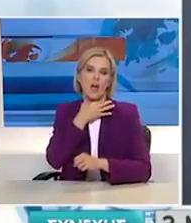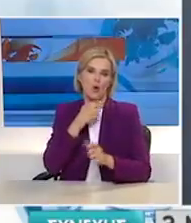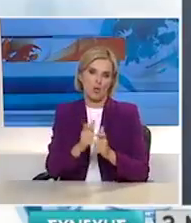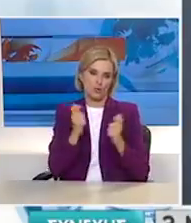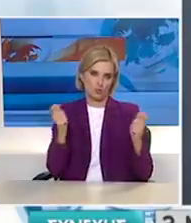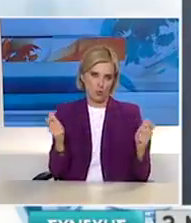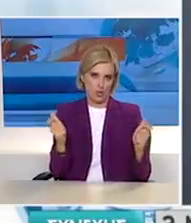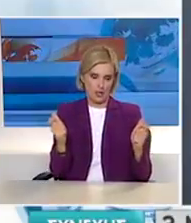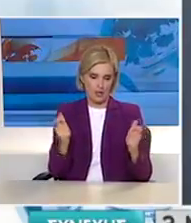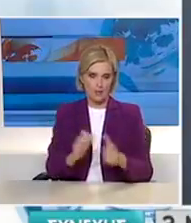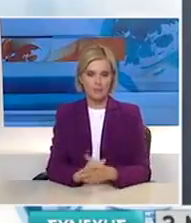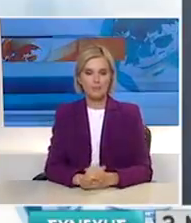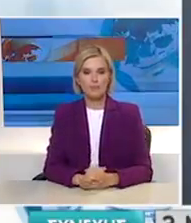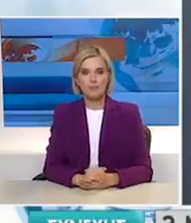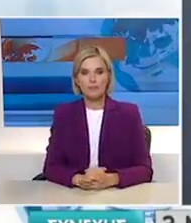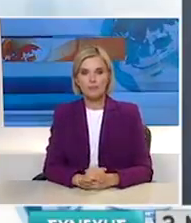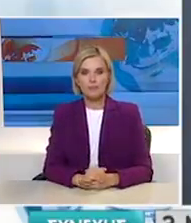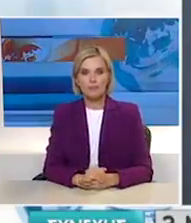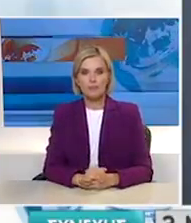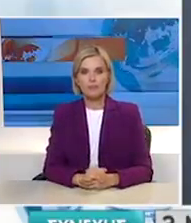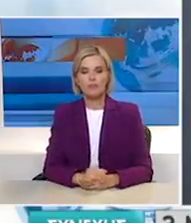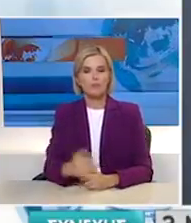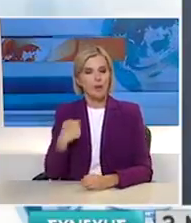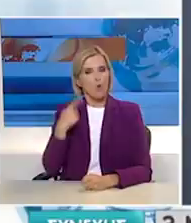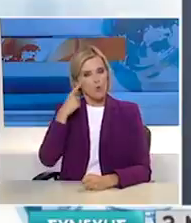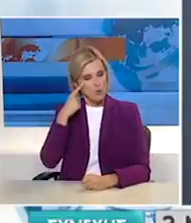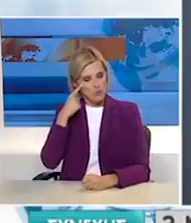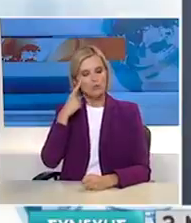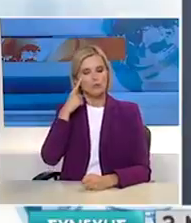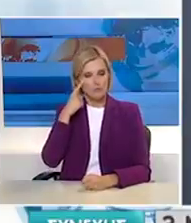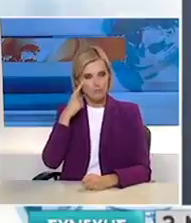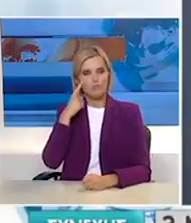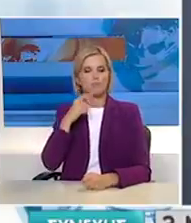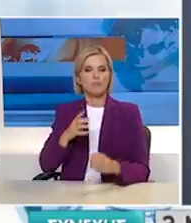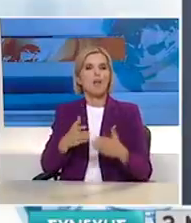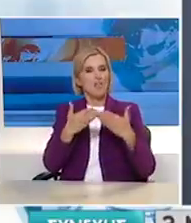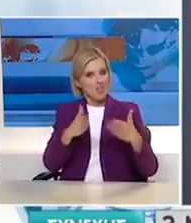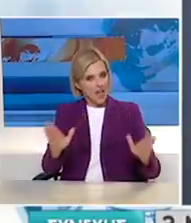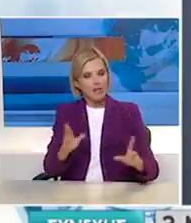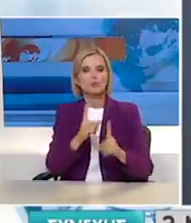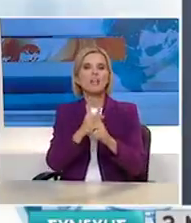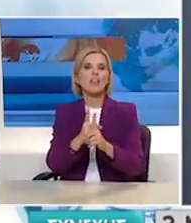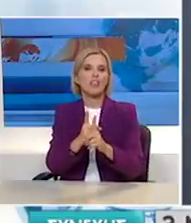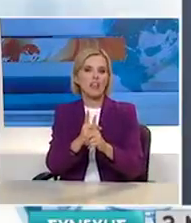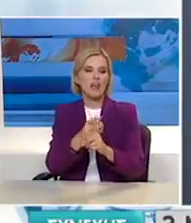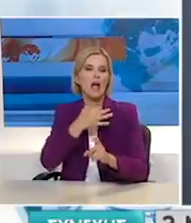Και νομίζω ότι θα ακολουθήσουν και τα ειδικά σχολεία τις οδηγίες για τα δημοτικά, εφόσον